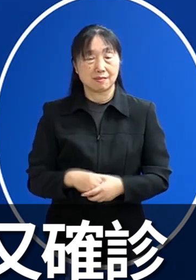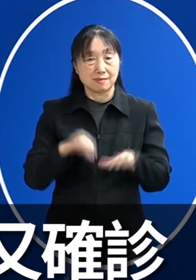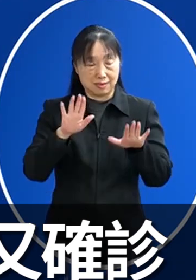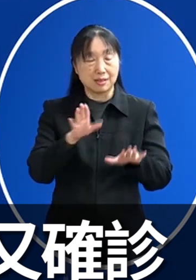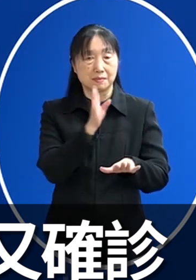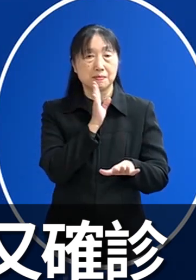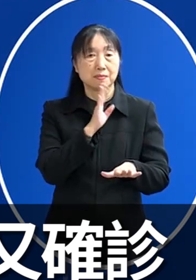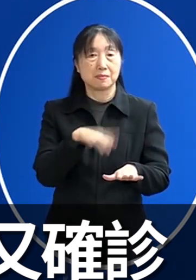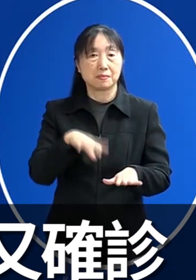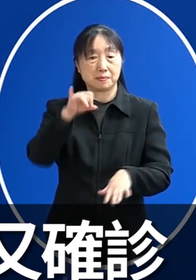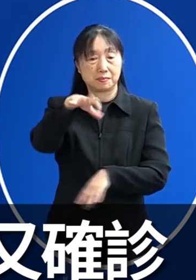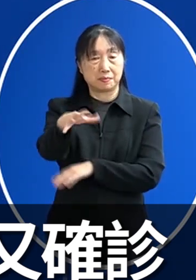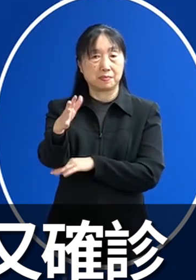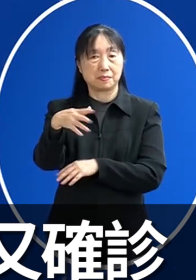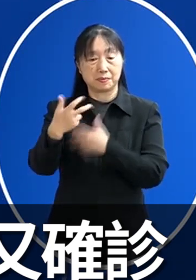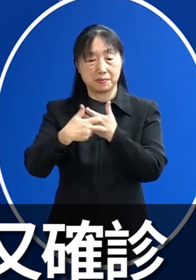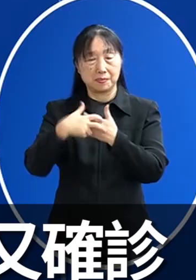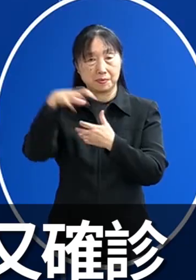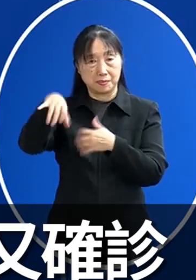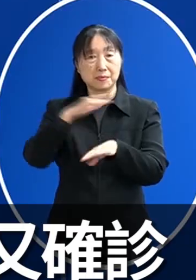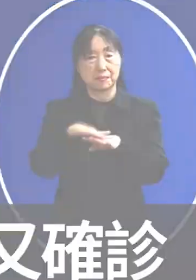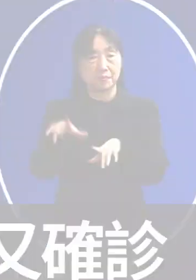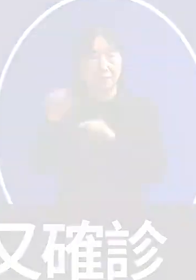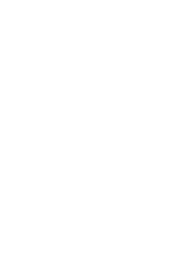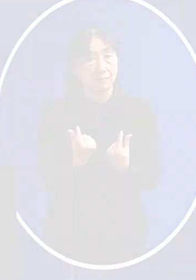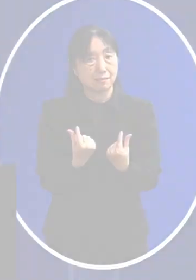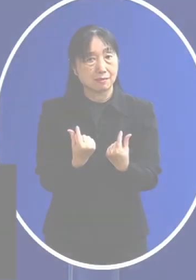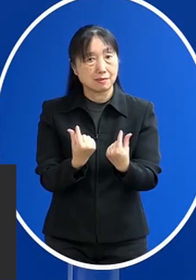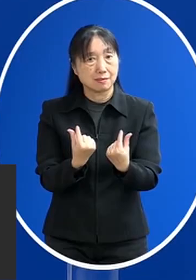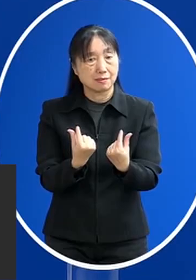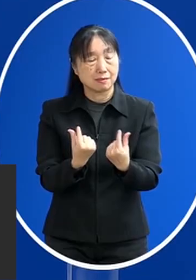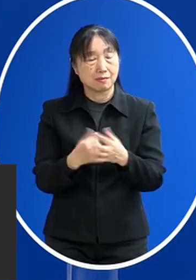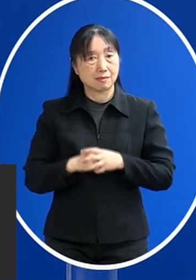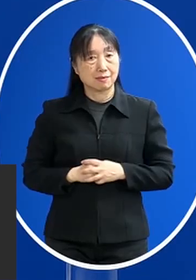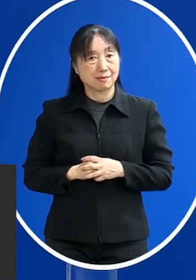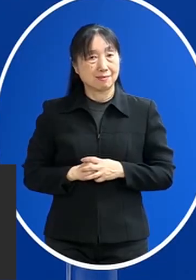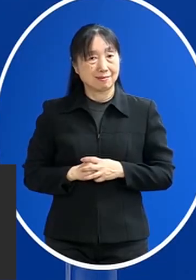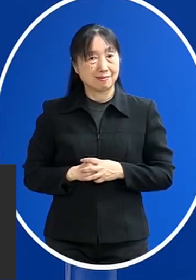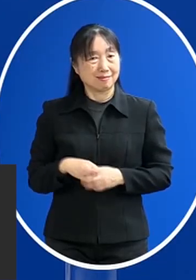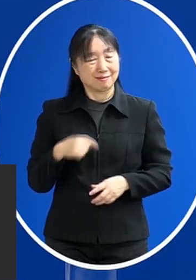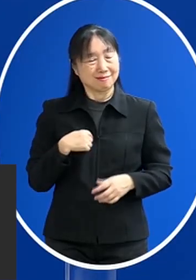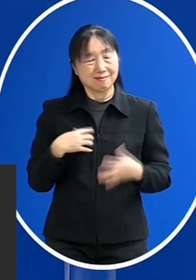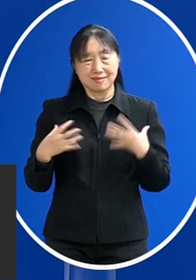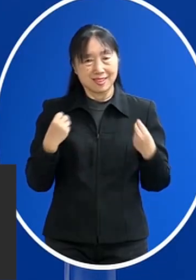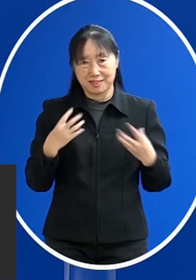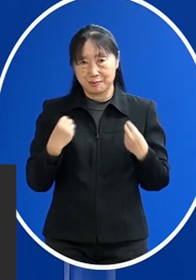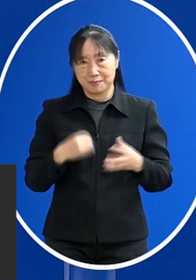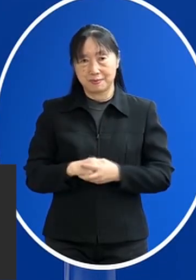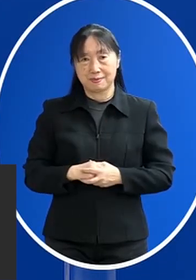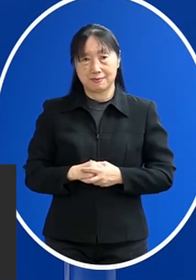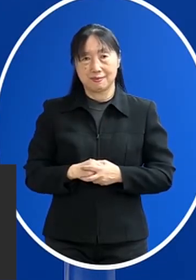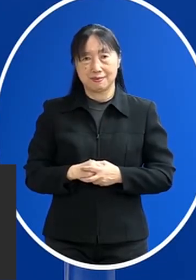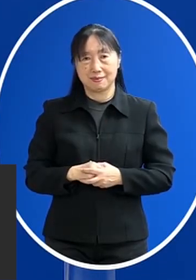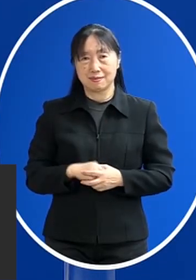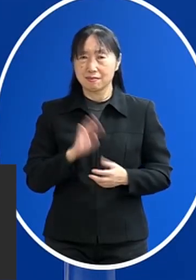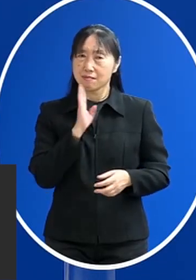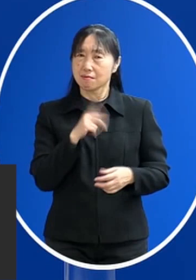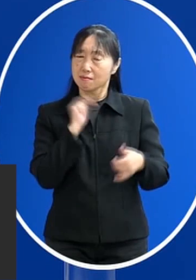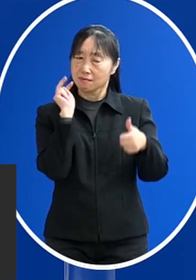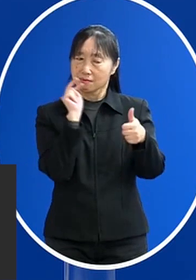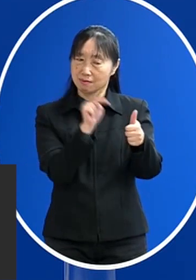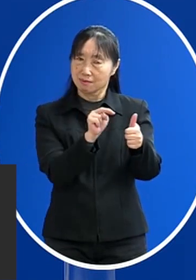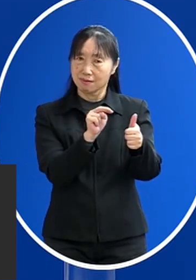方卫生局正在调查，那依法处理。看不，我应该说我不清楚啦，但是从这个他的行